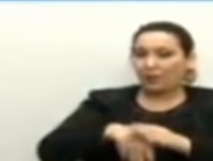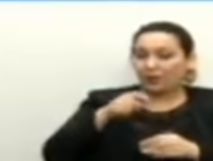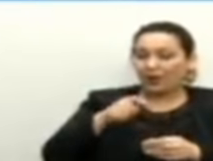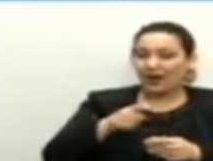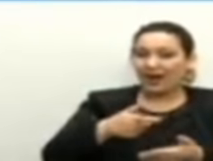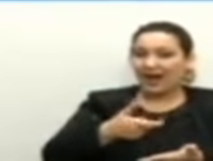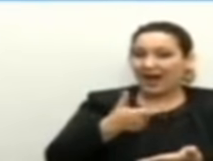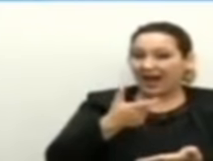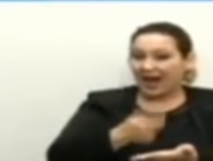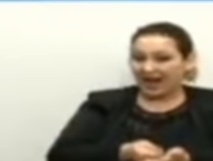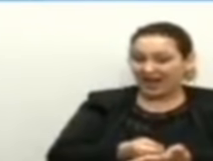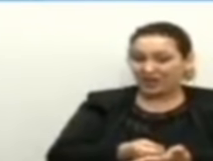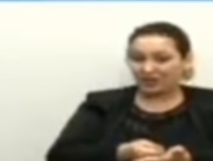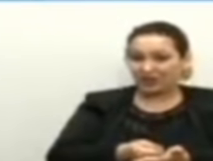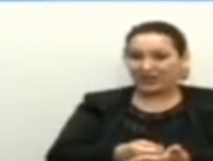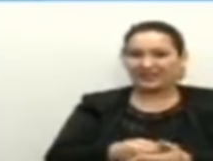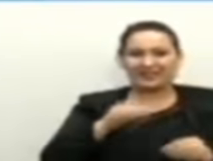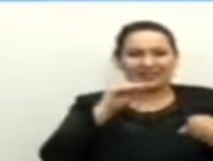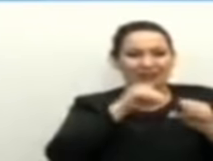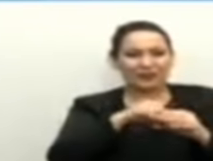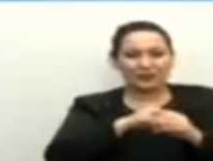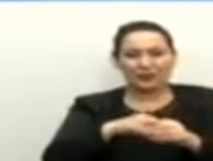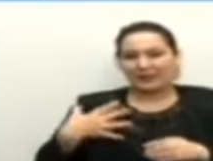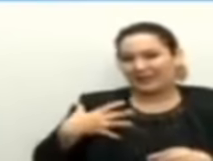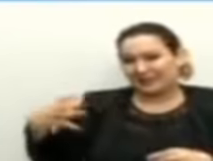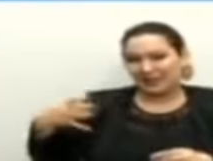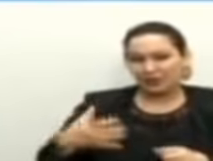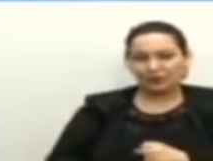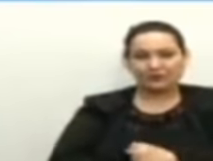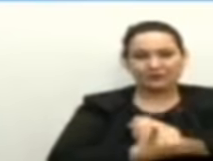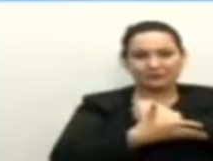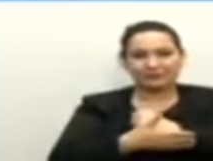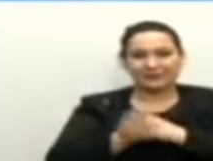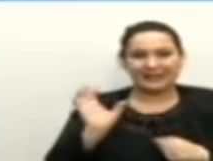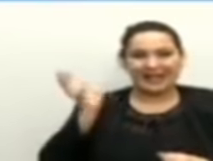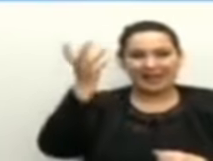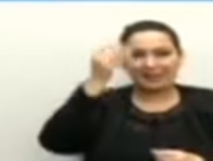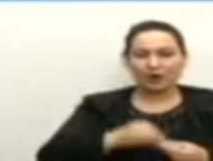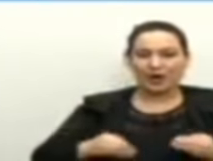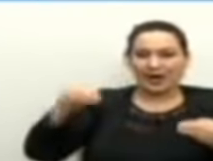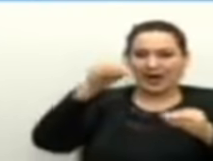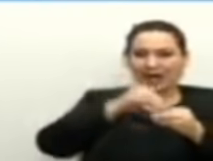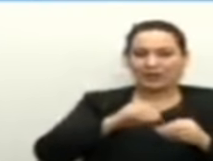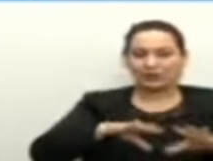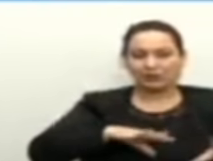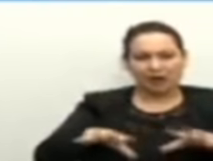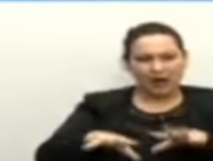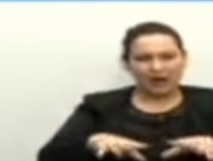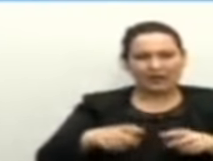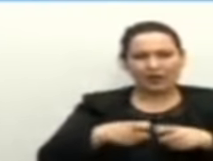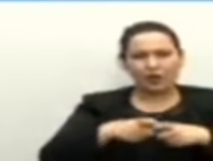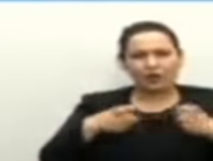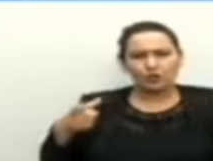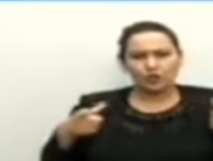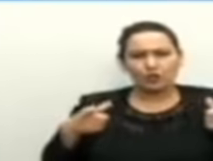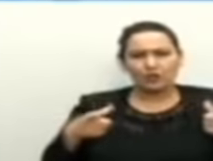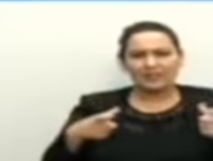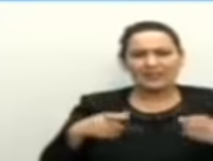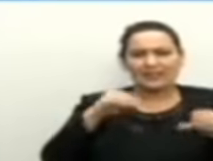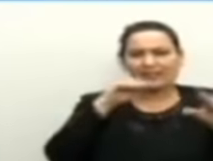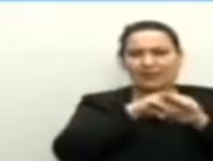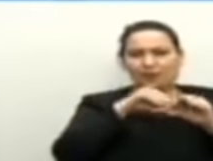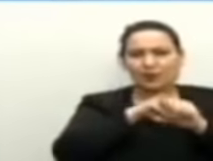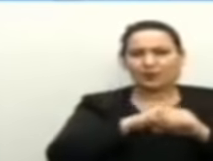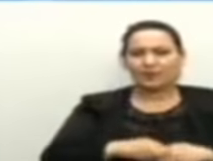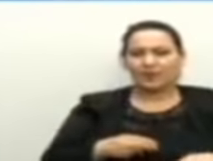والتضخم يكمن في إنعاش الاقتصاد ودعم نموه وزيادة حركية المؤسسات الاقتصادية، مما سيفضي